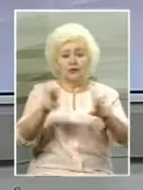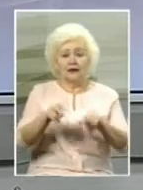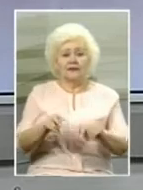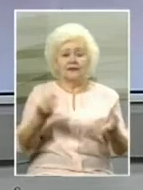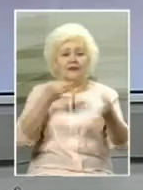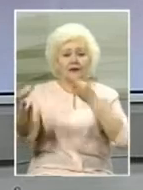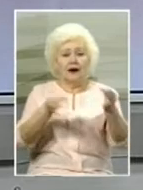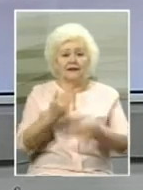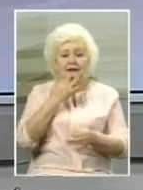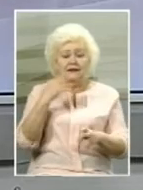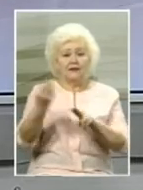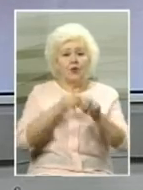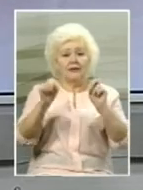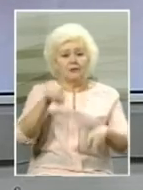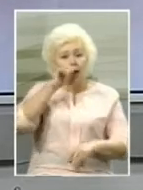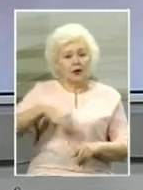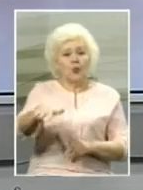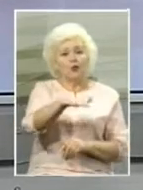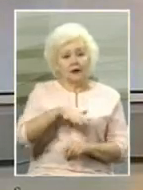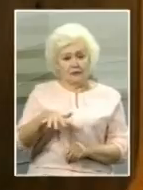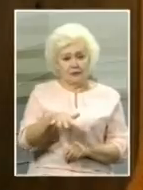Раді національної безпеки України.